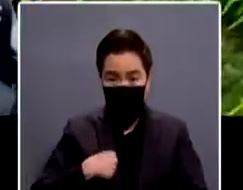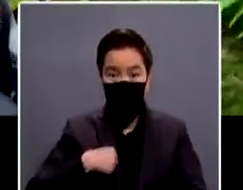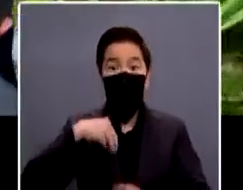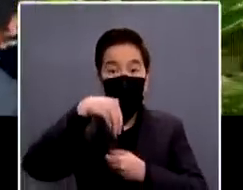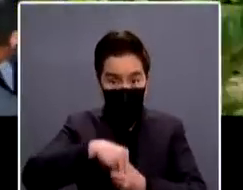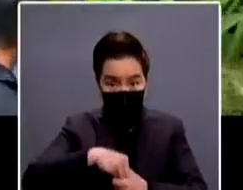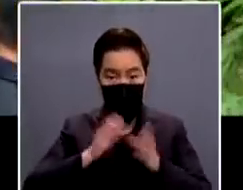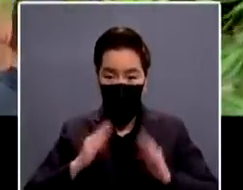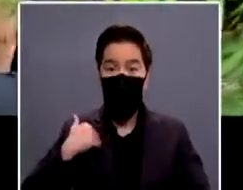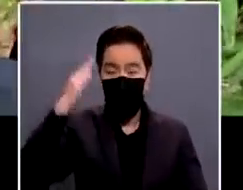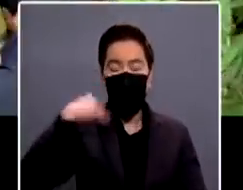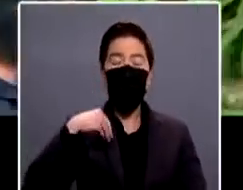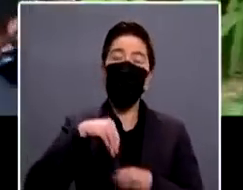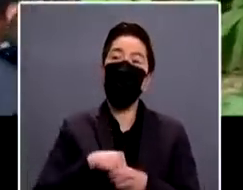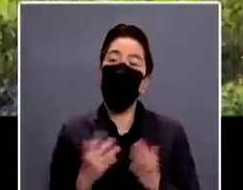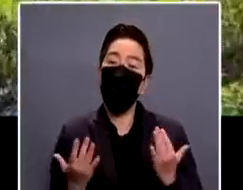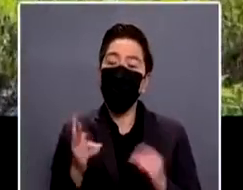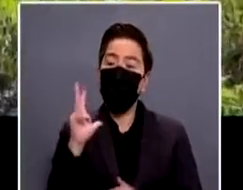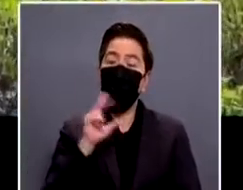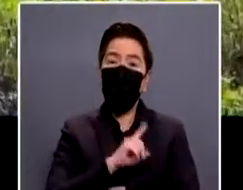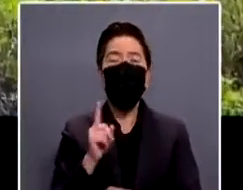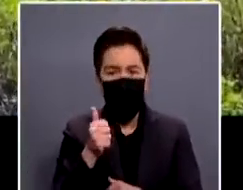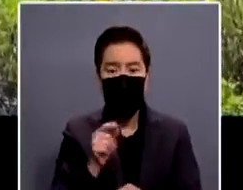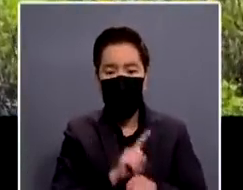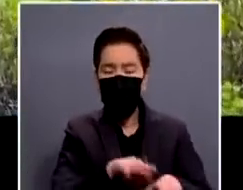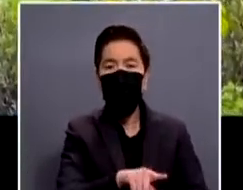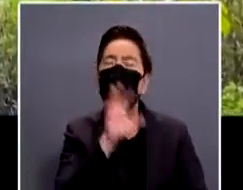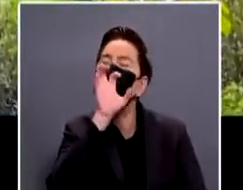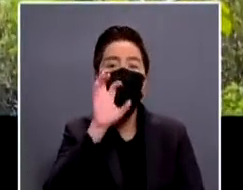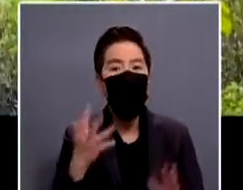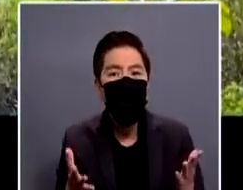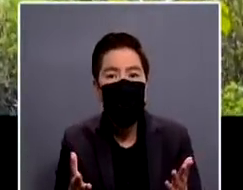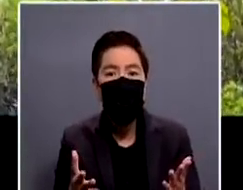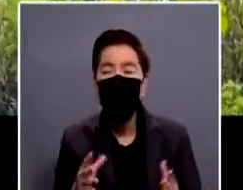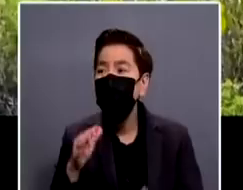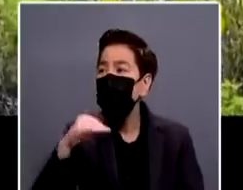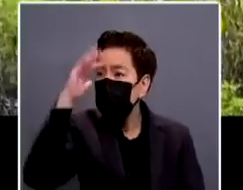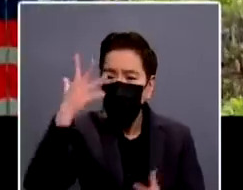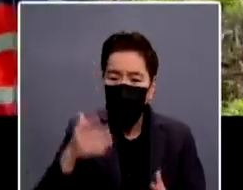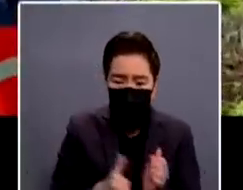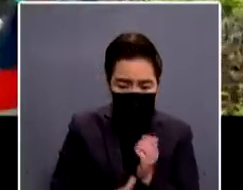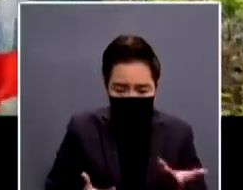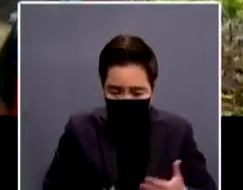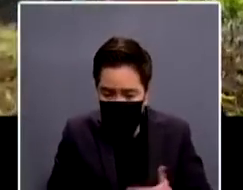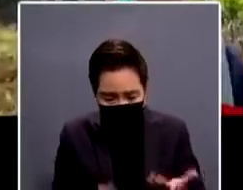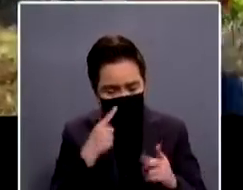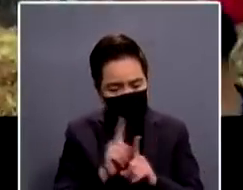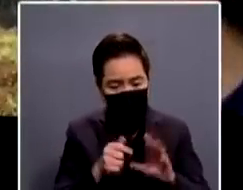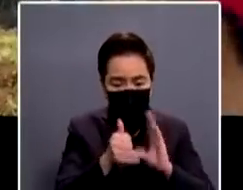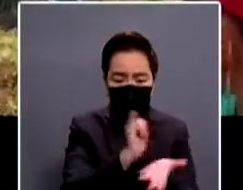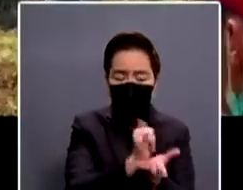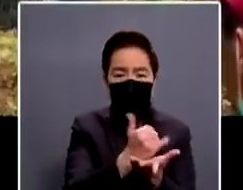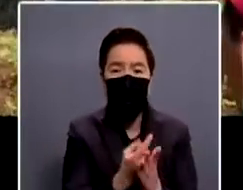ไปนั่งอยู่ที่เพิงพักแล้วก็นั่งรอคอยความช่วยเหลือ ปล่อยอยู่คนเดียวนานๆเนี่ยจะไม่ร้องจะไม่หาผู้ใหญ่เลยเหรอมันก็ นั่นเป็นไปได้